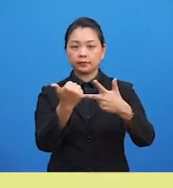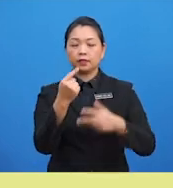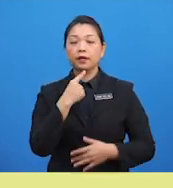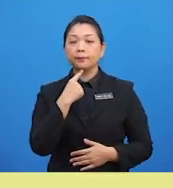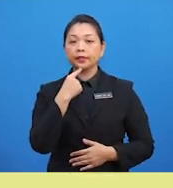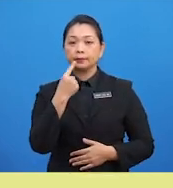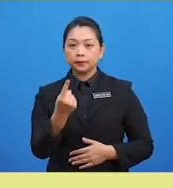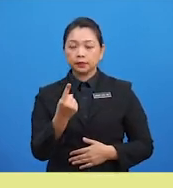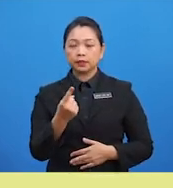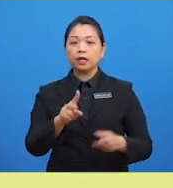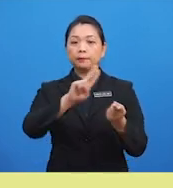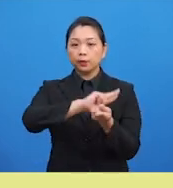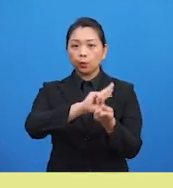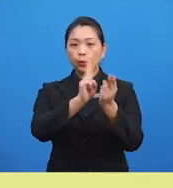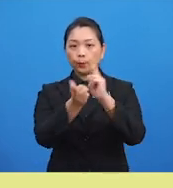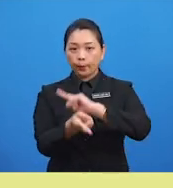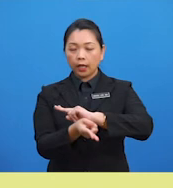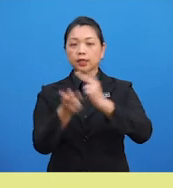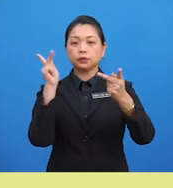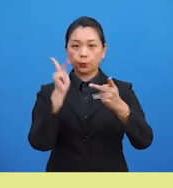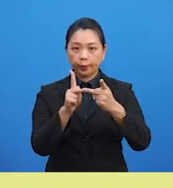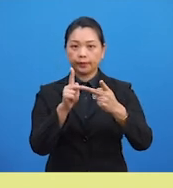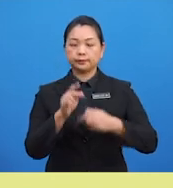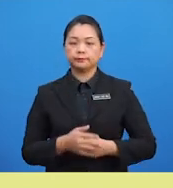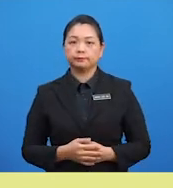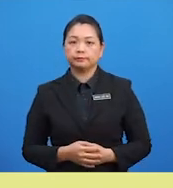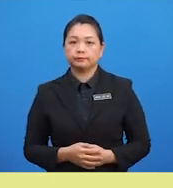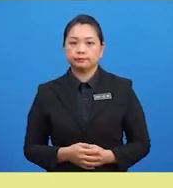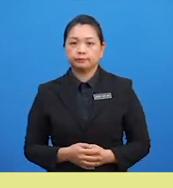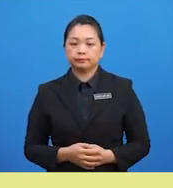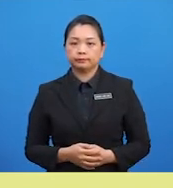perintah mengubah suai.